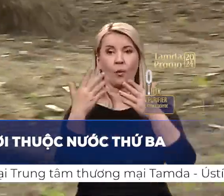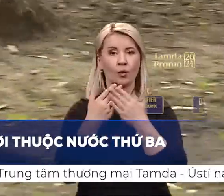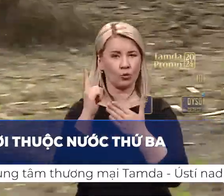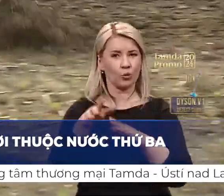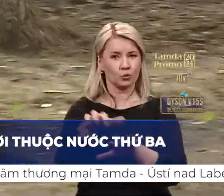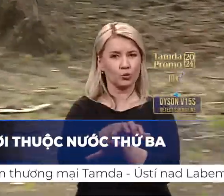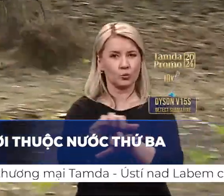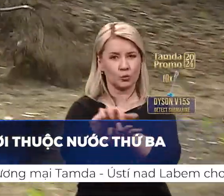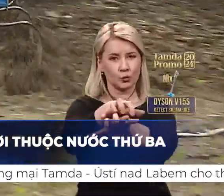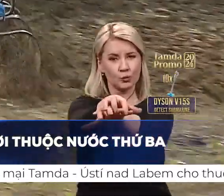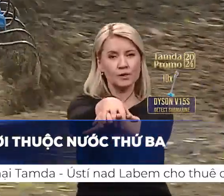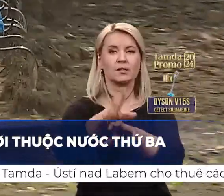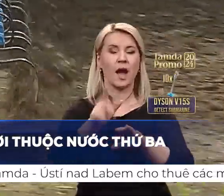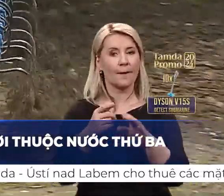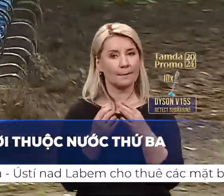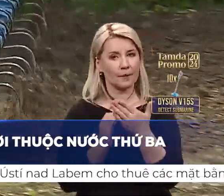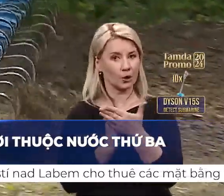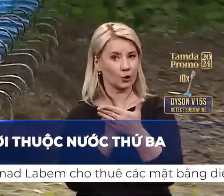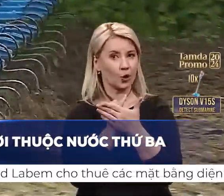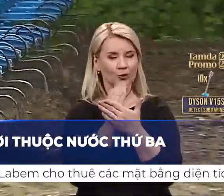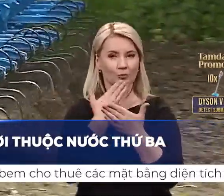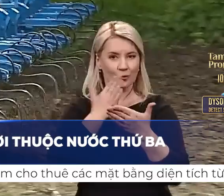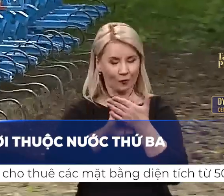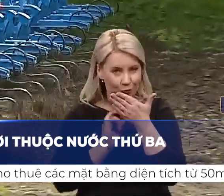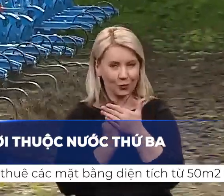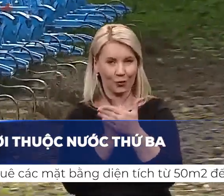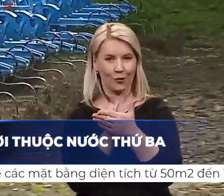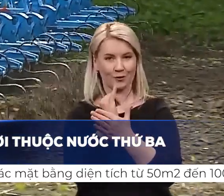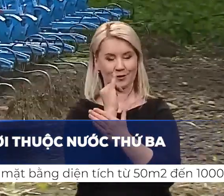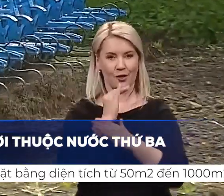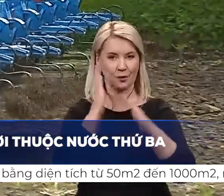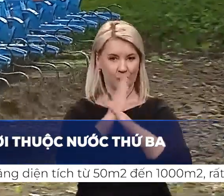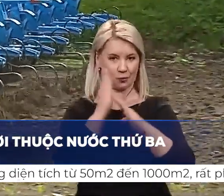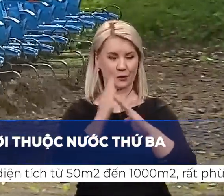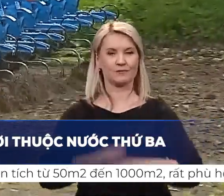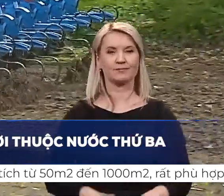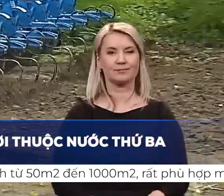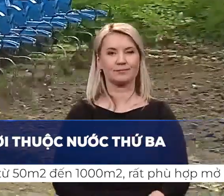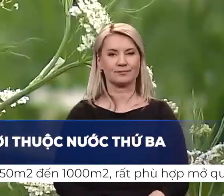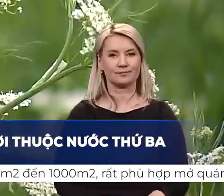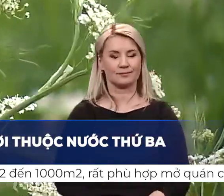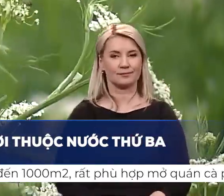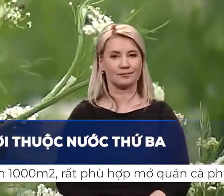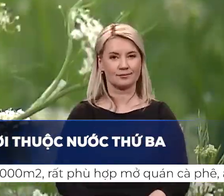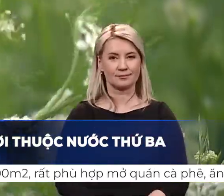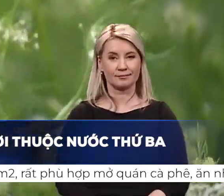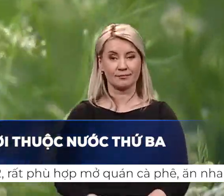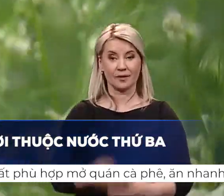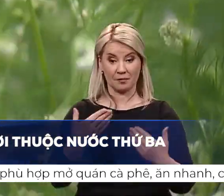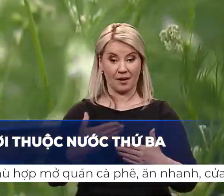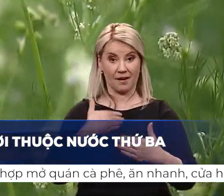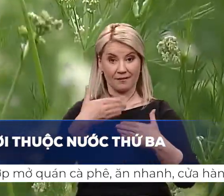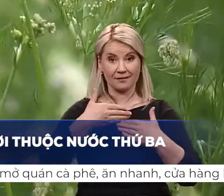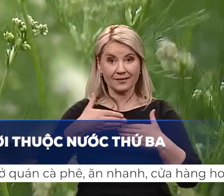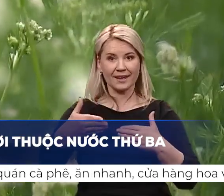nếu chúng được dự kiến trong quy hoạch không gian. Các thiết bị thu quang điện sẽ chỉ được phép xây dựng trên đất nông nghiệp dưới dạng thiết bị nông điện, tức là những